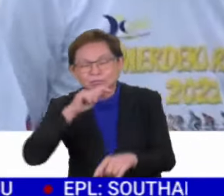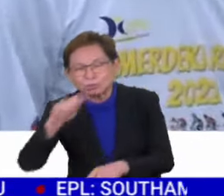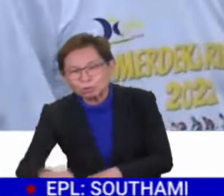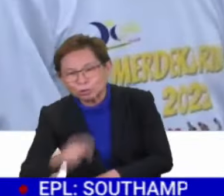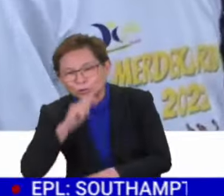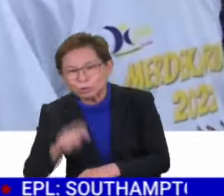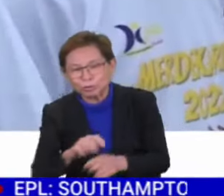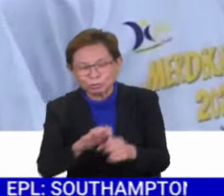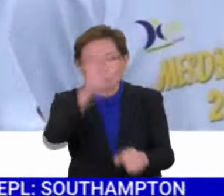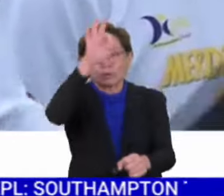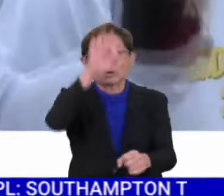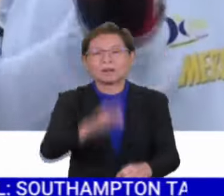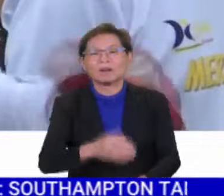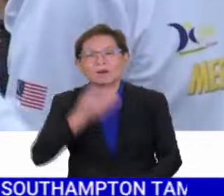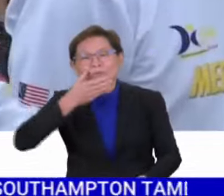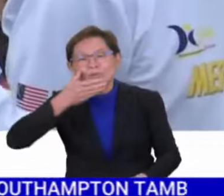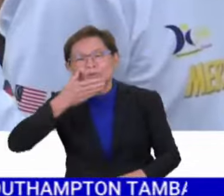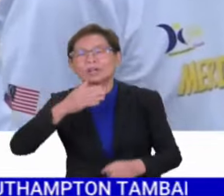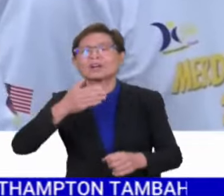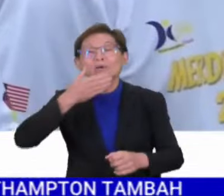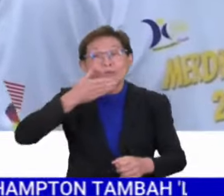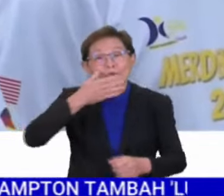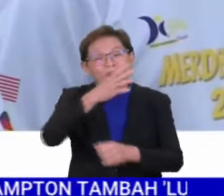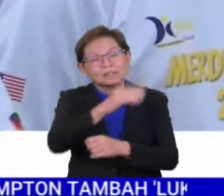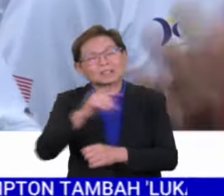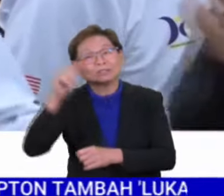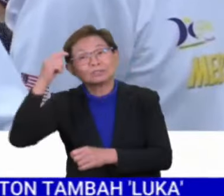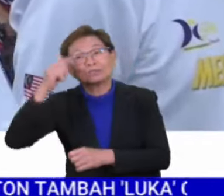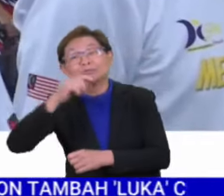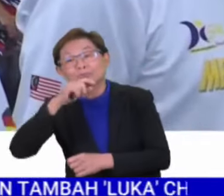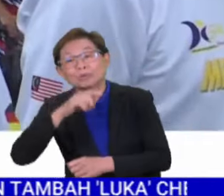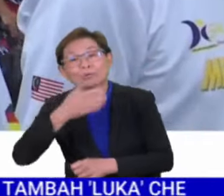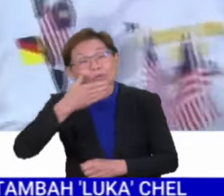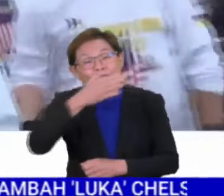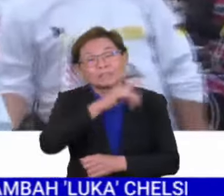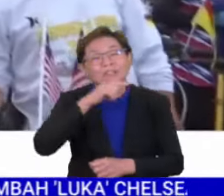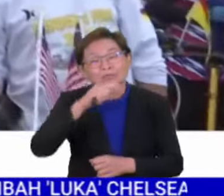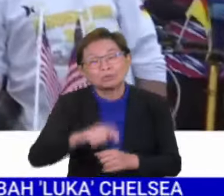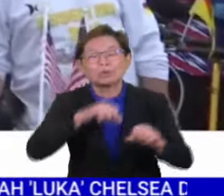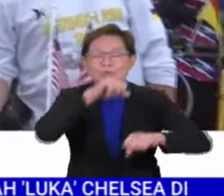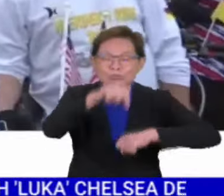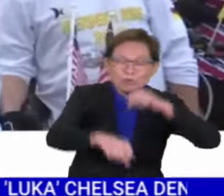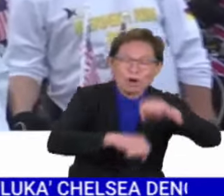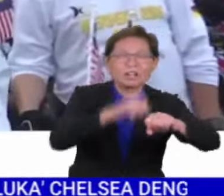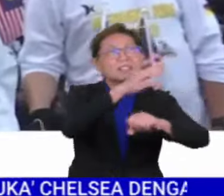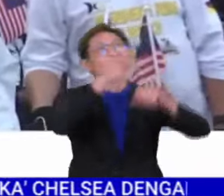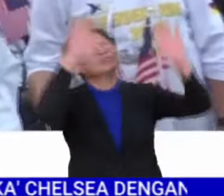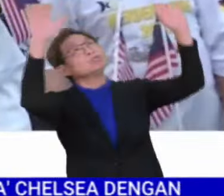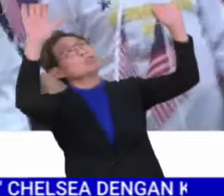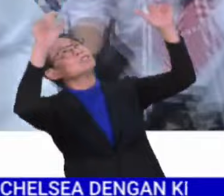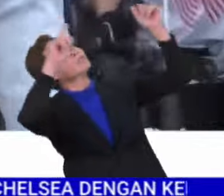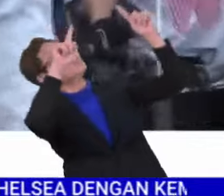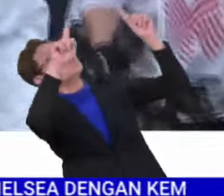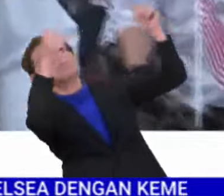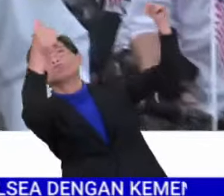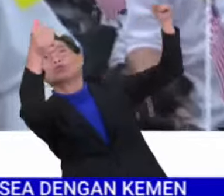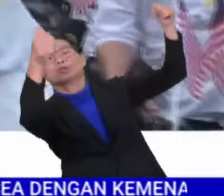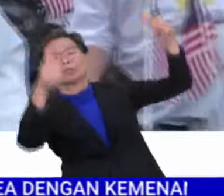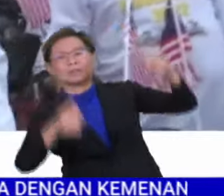diberi semangat ke orang muda, jadi semua dapat berkarya pagi itu, cuaca pun bagus. Alhamdulillah, sangat baik